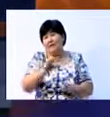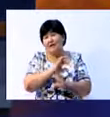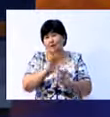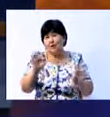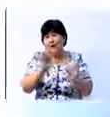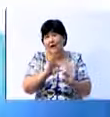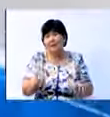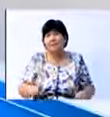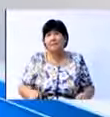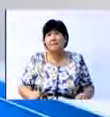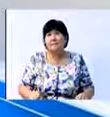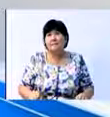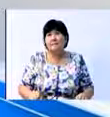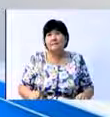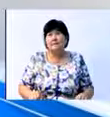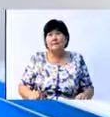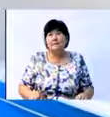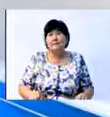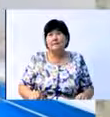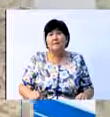выпуска.